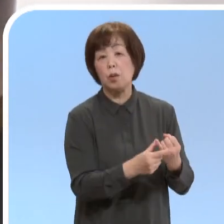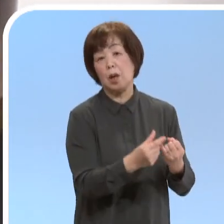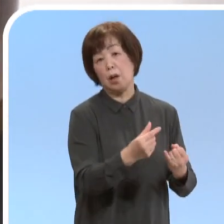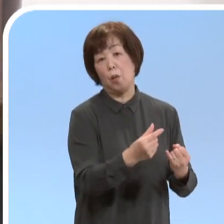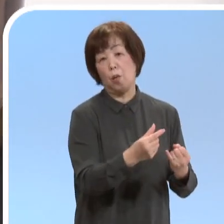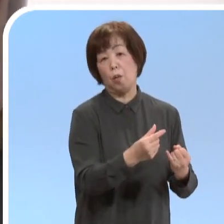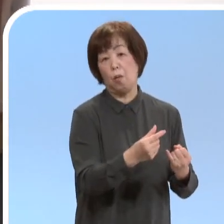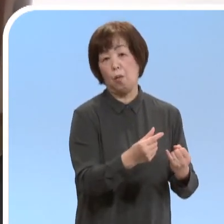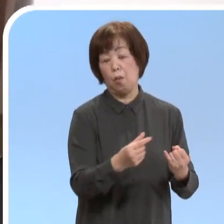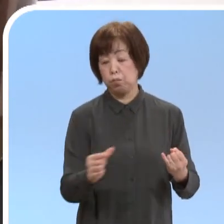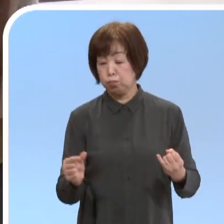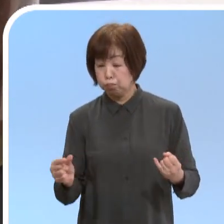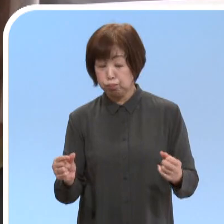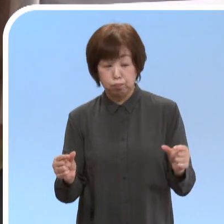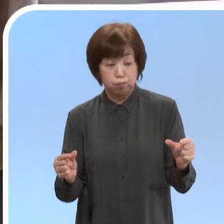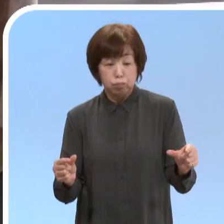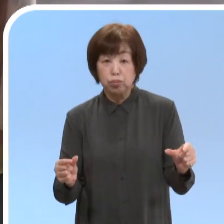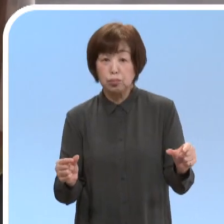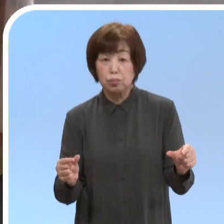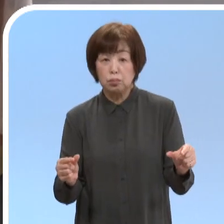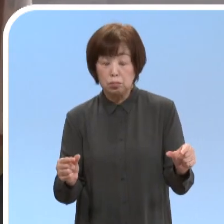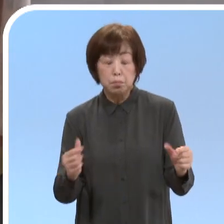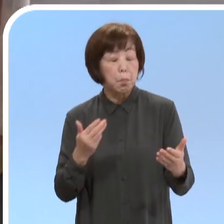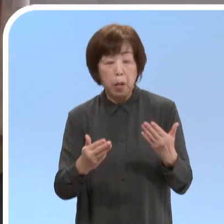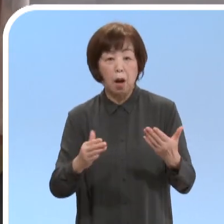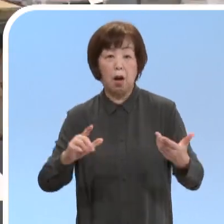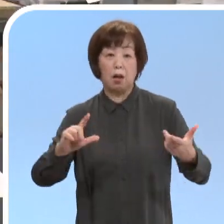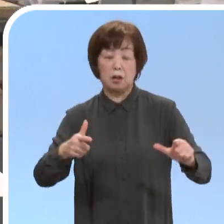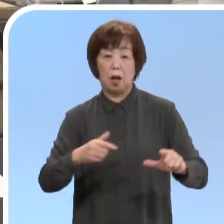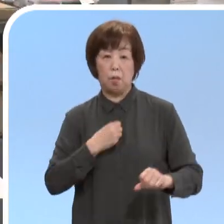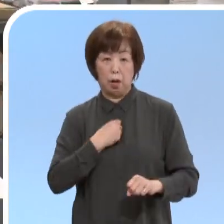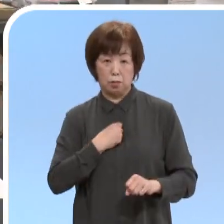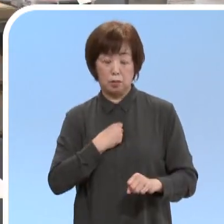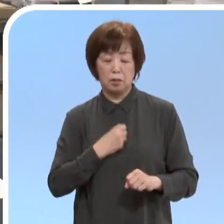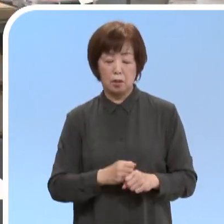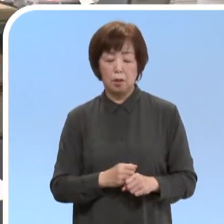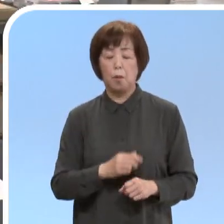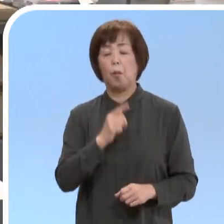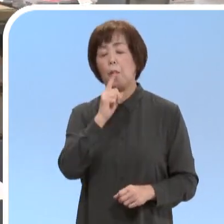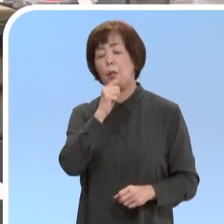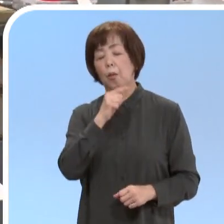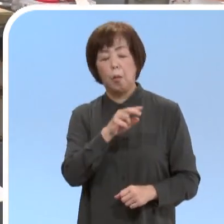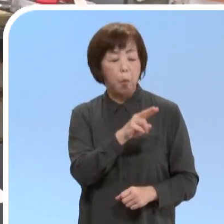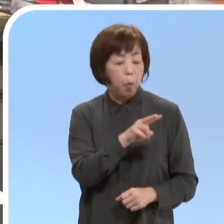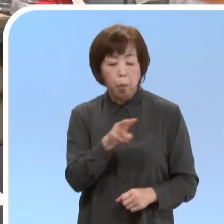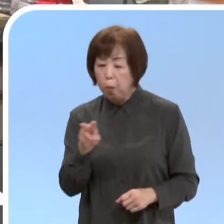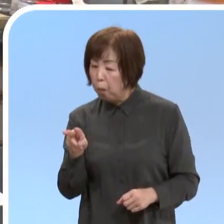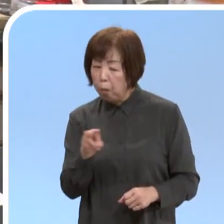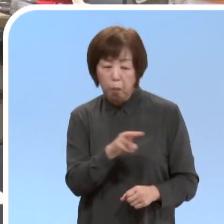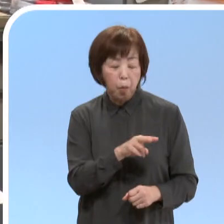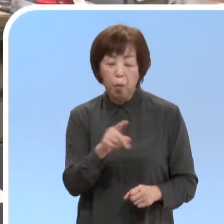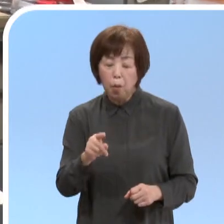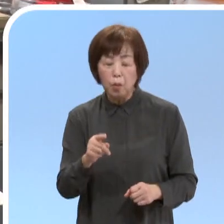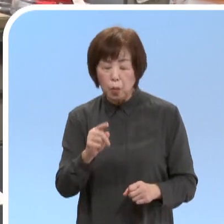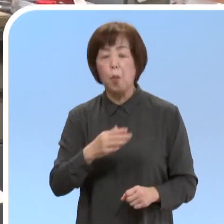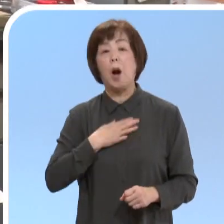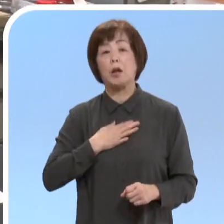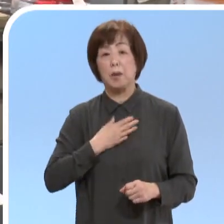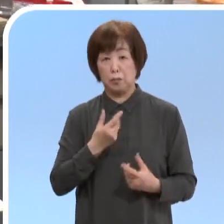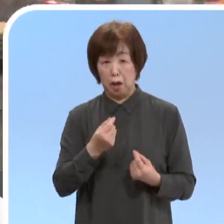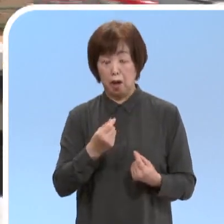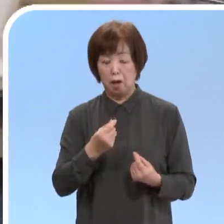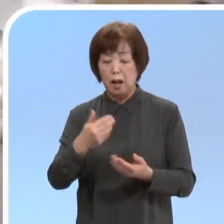イカナゴです明らかに大きさが違いますこういうので見せられるとよりこう思いますね